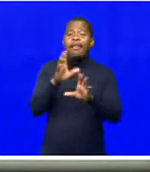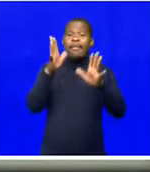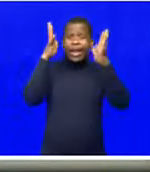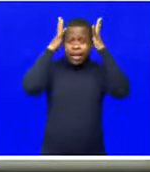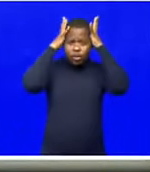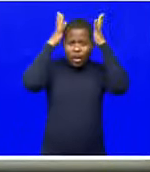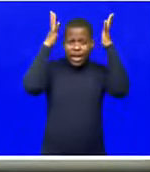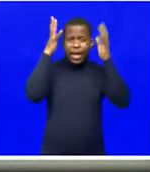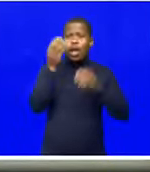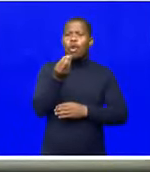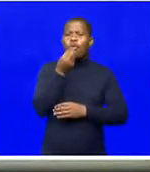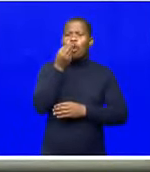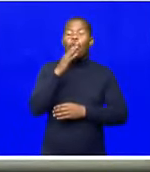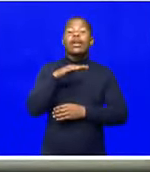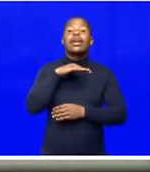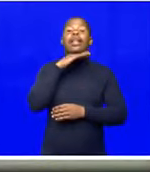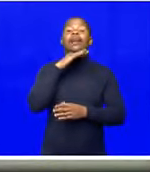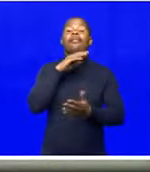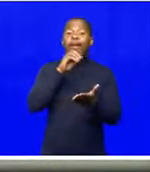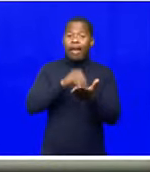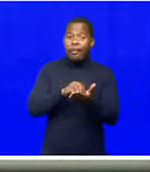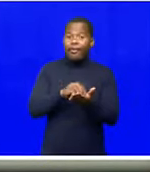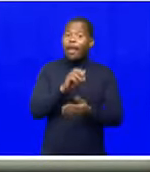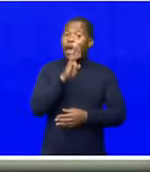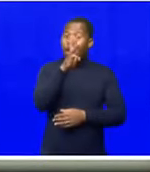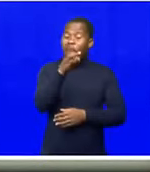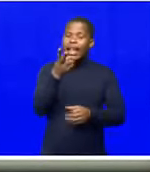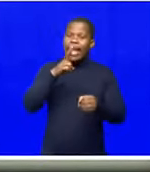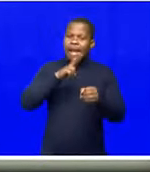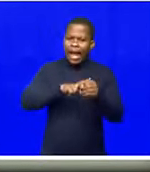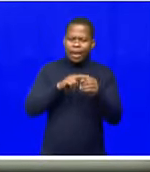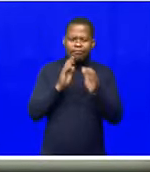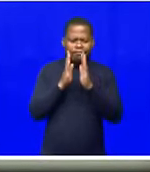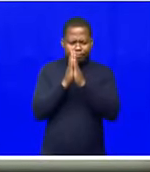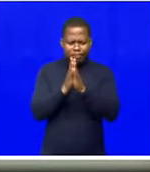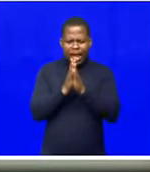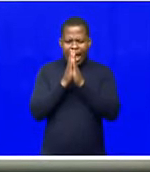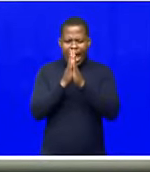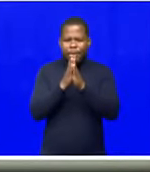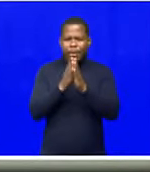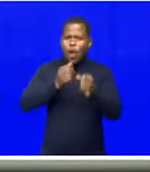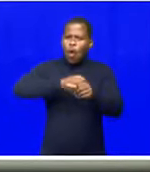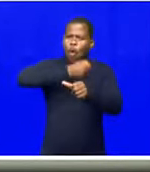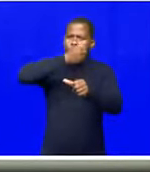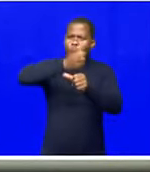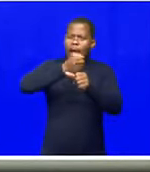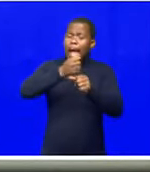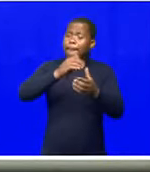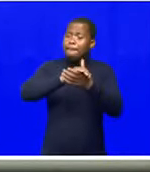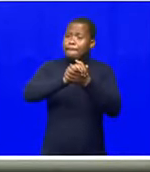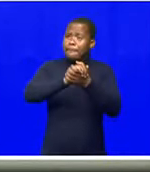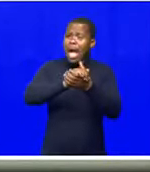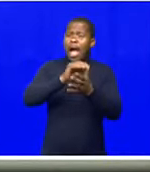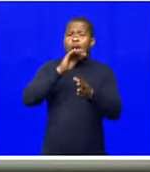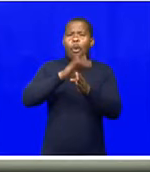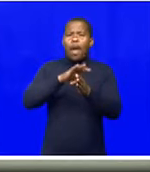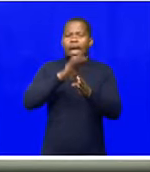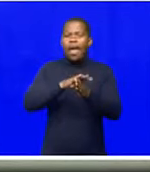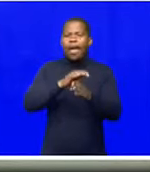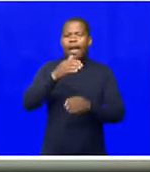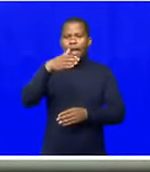lokunenge. Siyathandaza ukuthi kube naloko kubambisana naloko kulalelana naleyo ndlebe nakwentiwa lowo